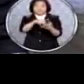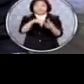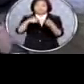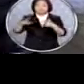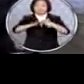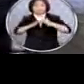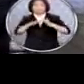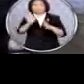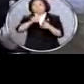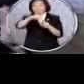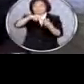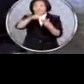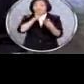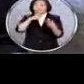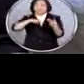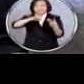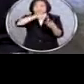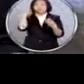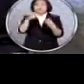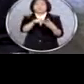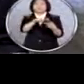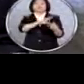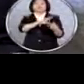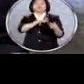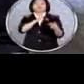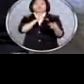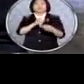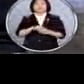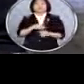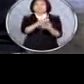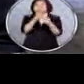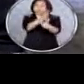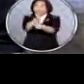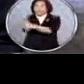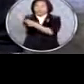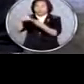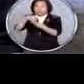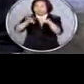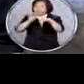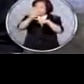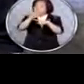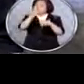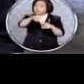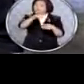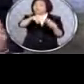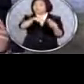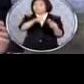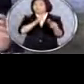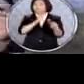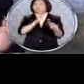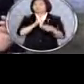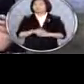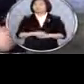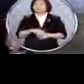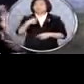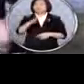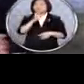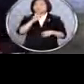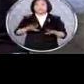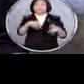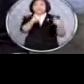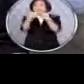武力，这个已经变成台湾的主流民意了，在所有的民意调查里面都占到80%以上。同样的，我们透过两会